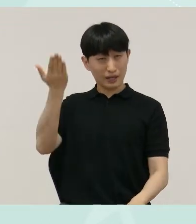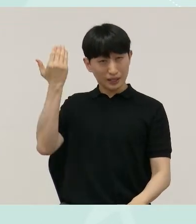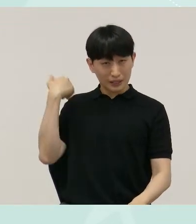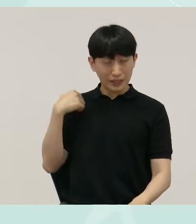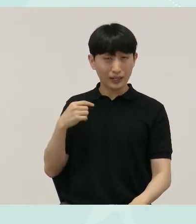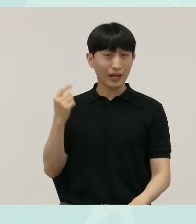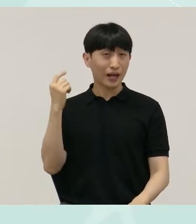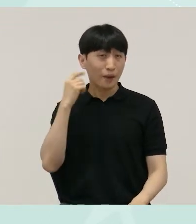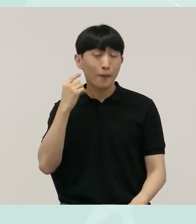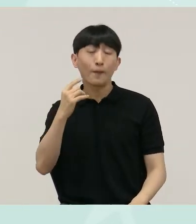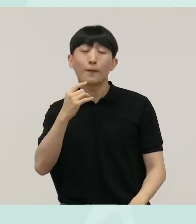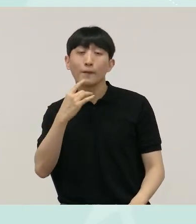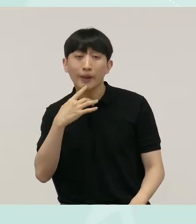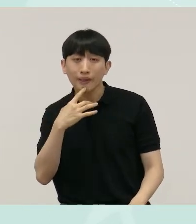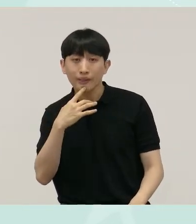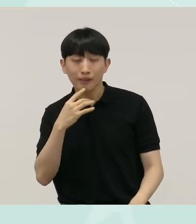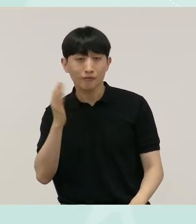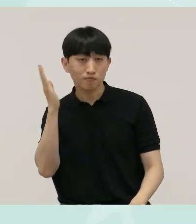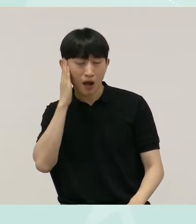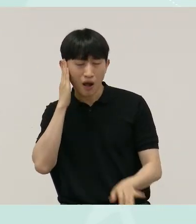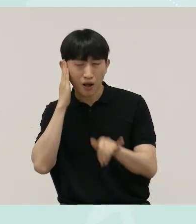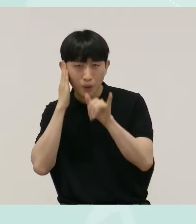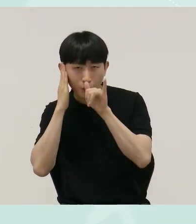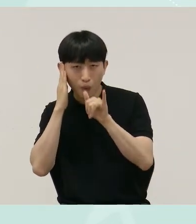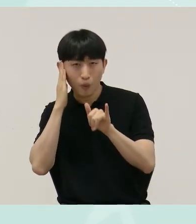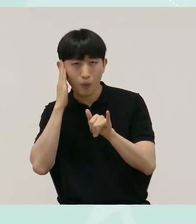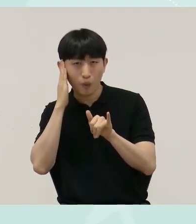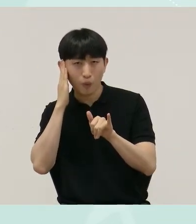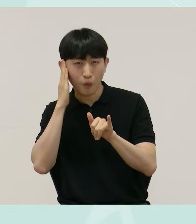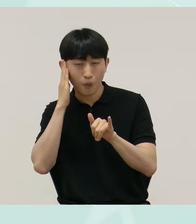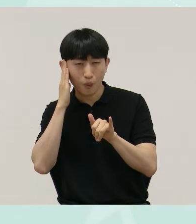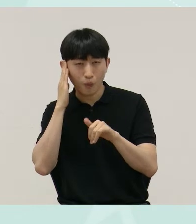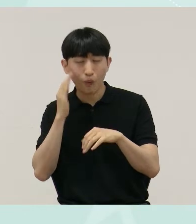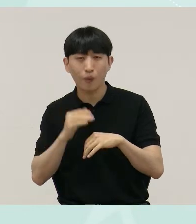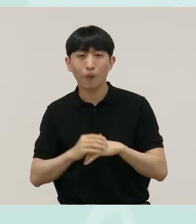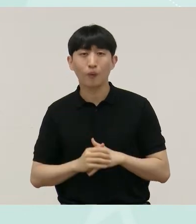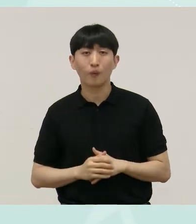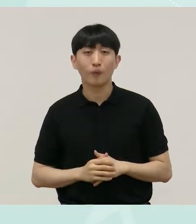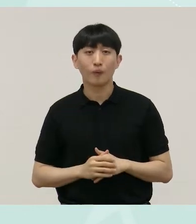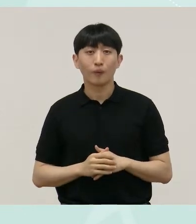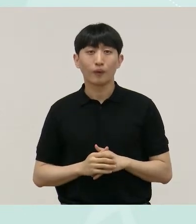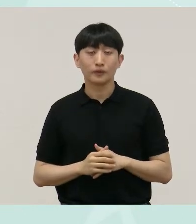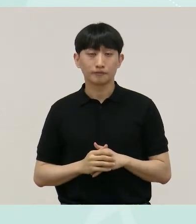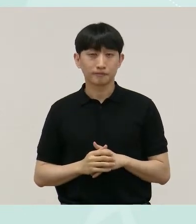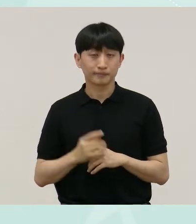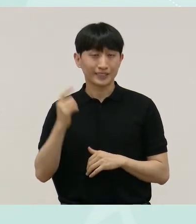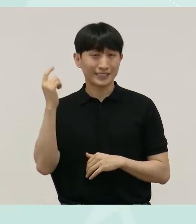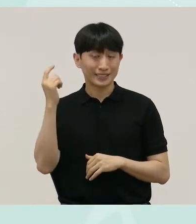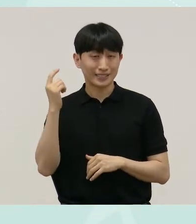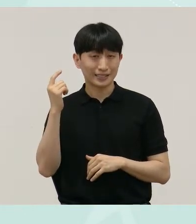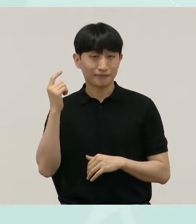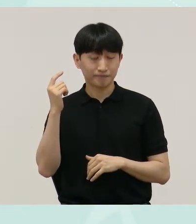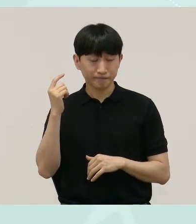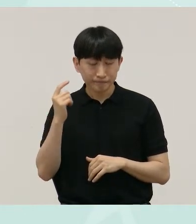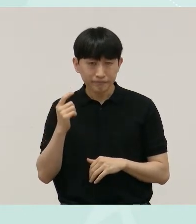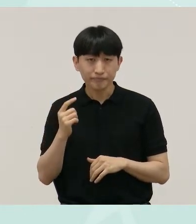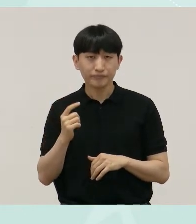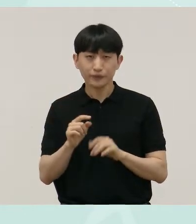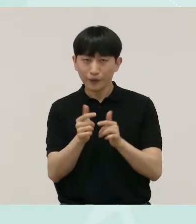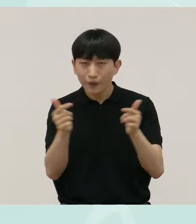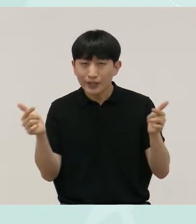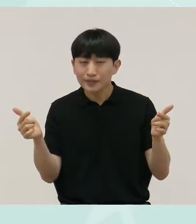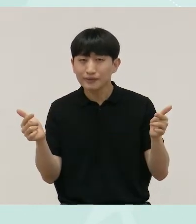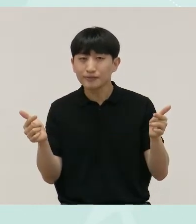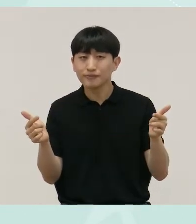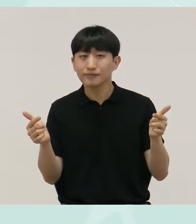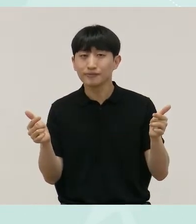문제가 있는 경우 그리고 더 많이 진행이 된 이 경화증, 그 다음에 외상 후 발생한 난청, 전정신경